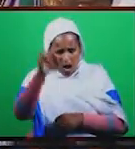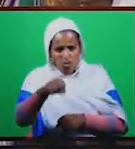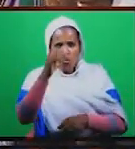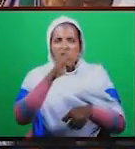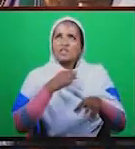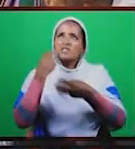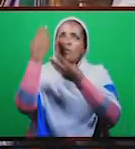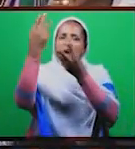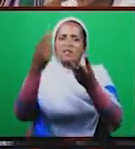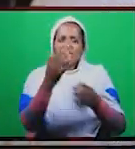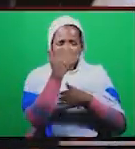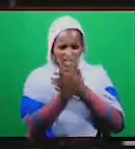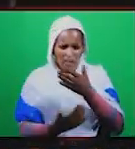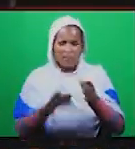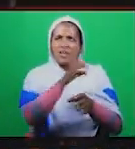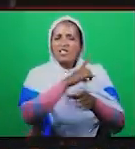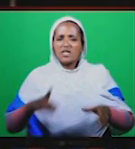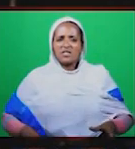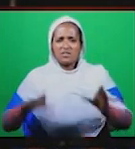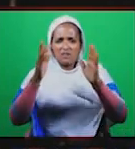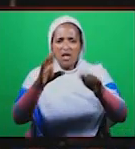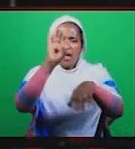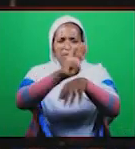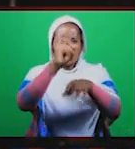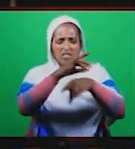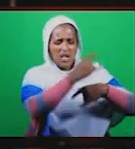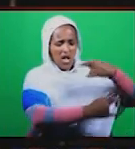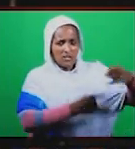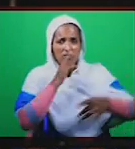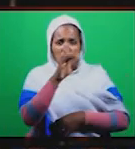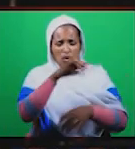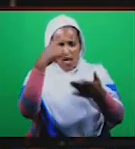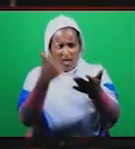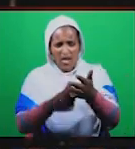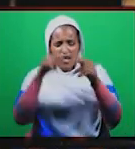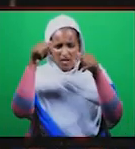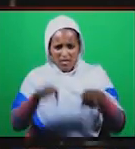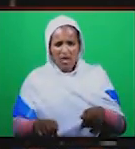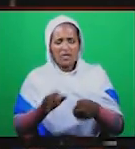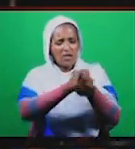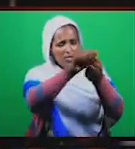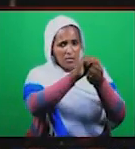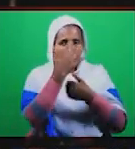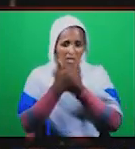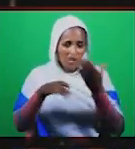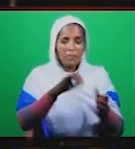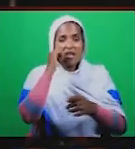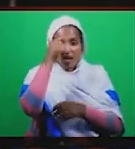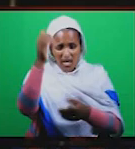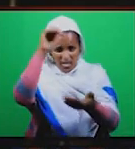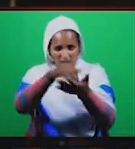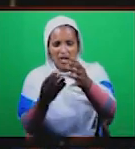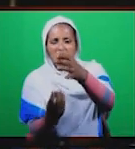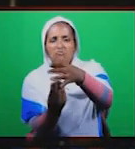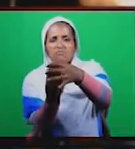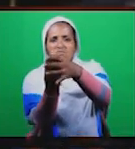አዎ ክርስትና እንደገና በኢትዮጵያ ያብባል። አዎ የሰማዕታት ዘር የሰማዕታት ደም የክርስትና የቤተ